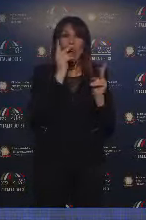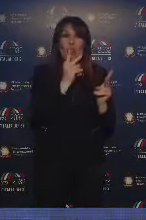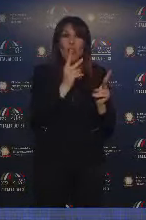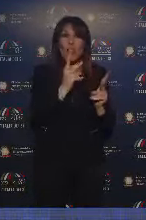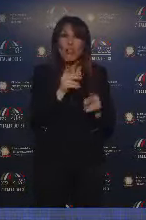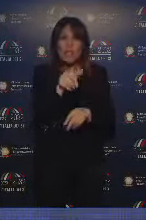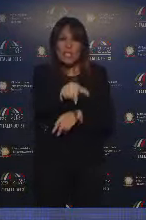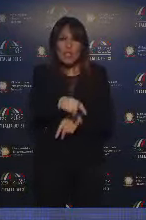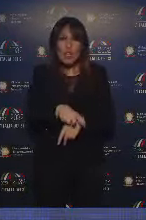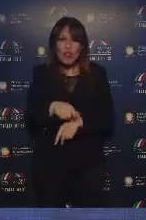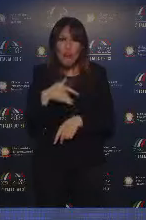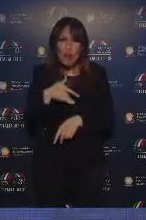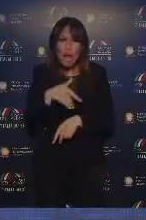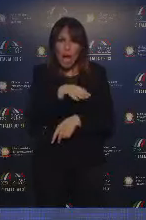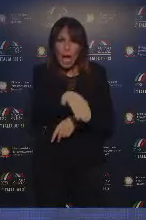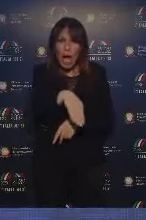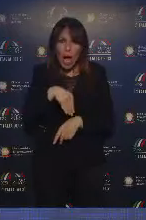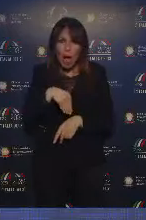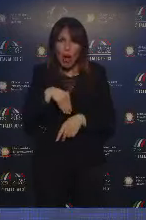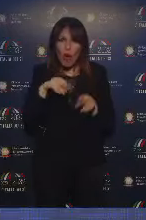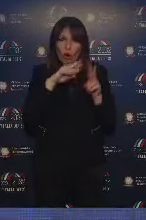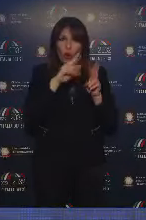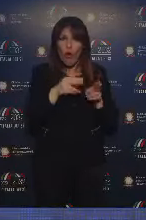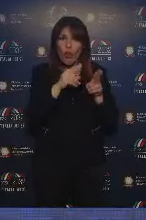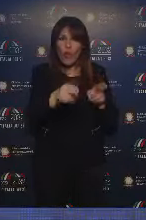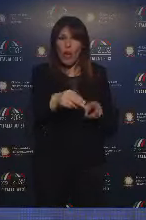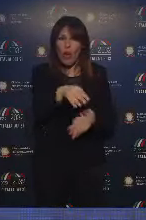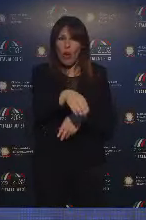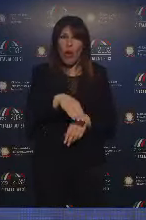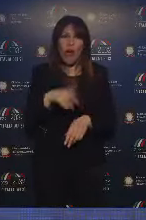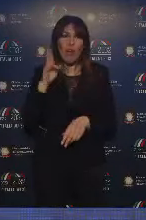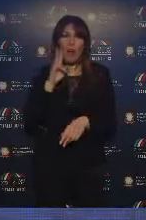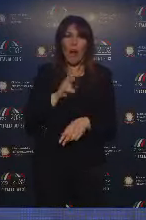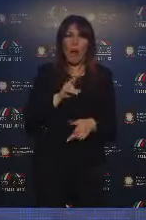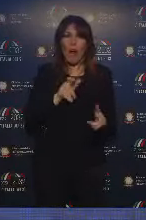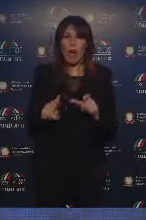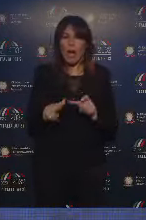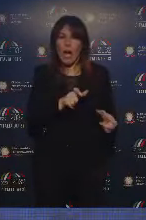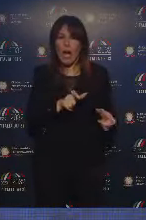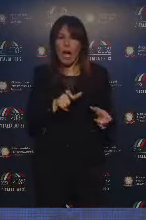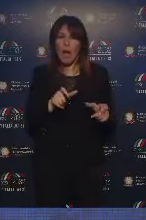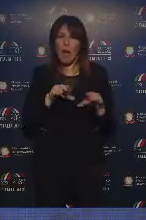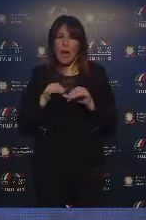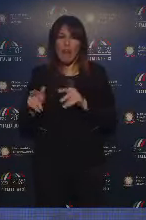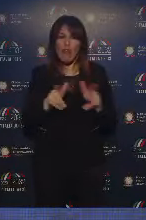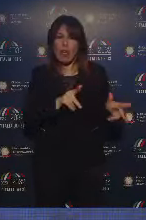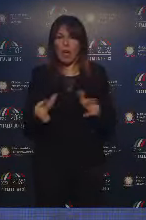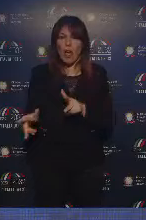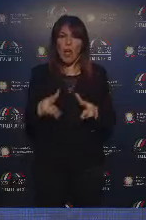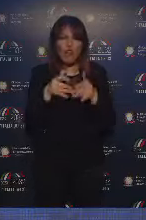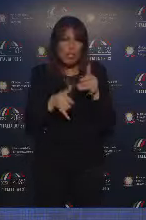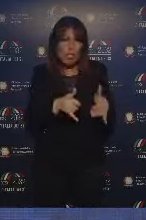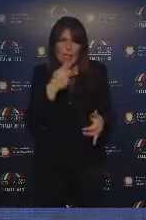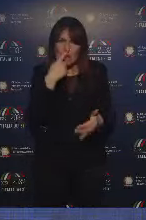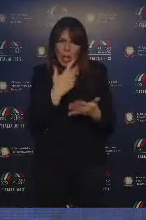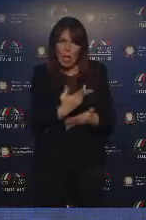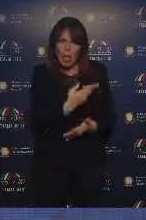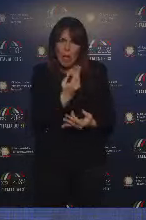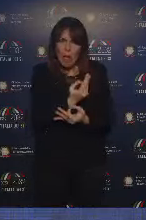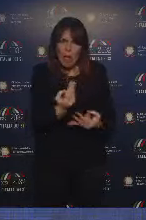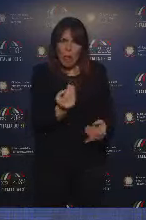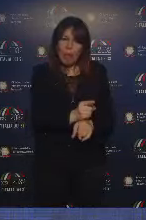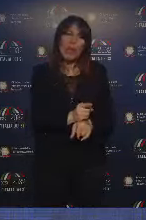striscia di bianco tirata per terra fra i negozi fermate dell'autobus e car e scarico merci perché così non si fa il bene dei ciclisti sui